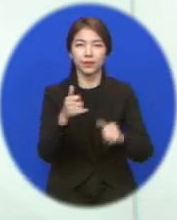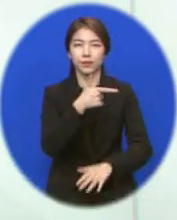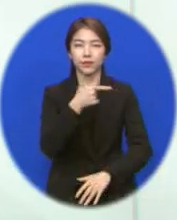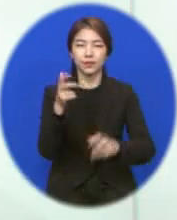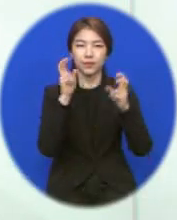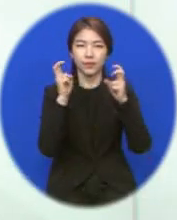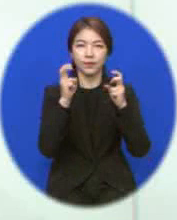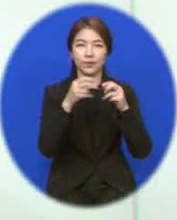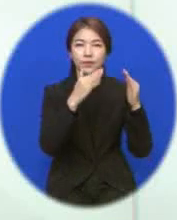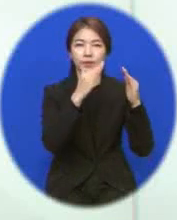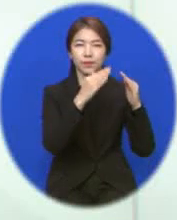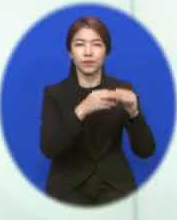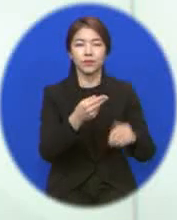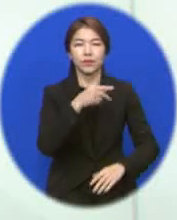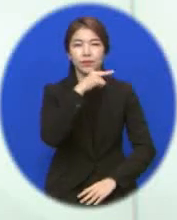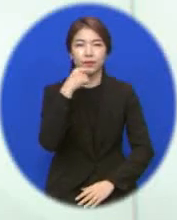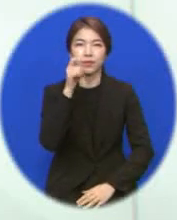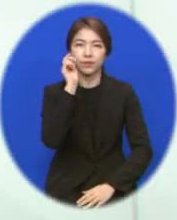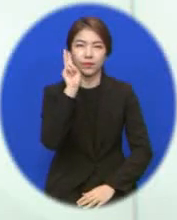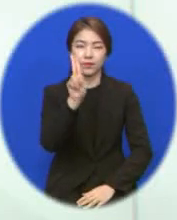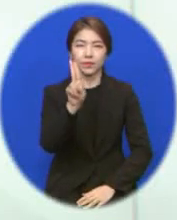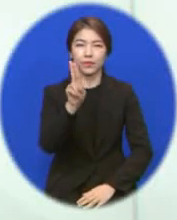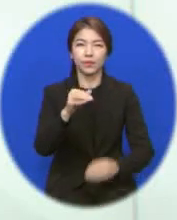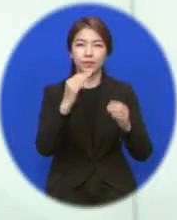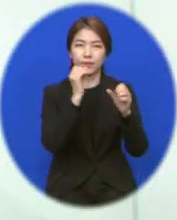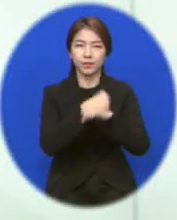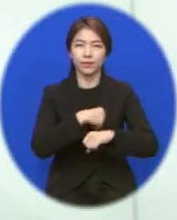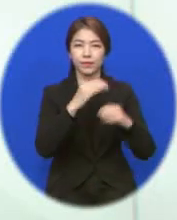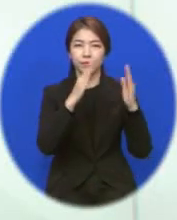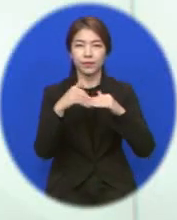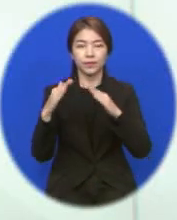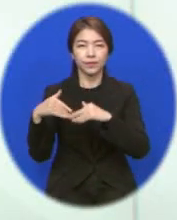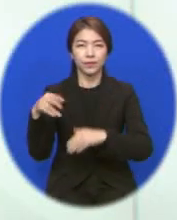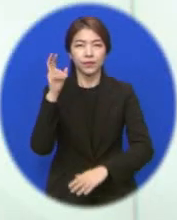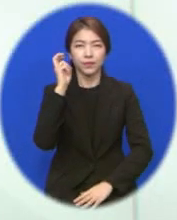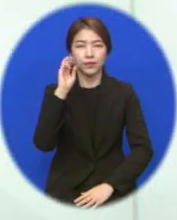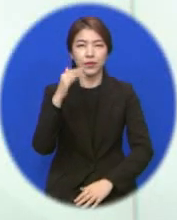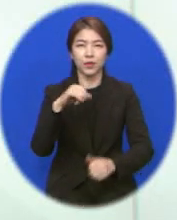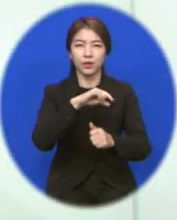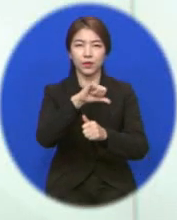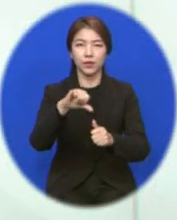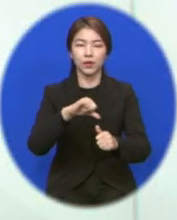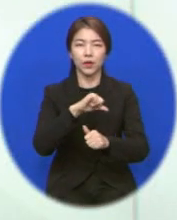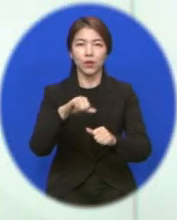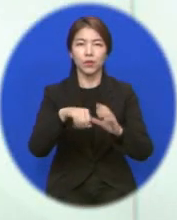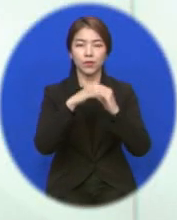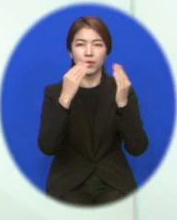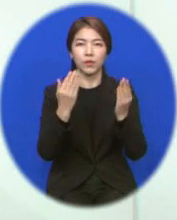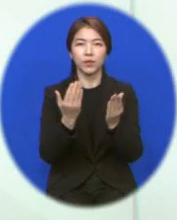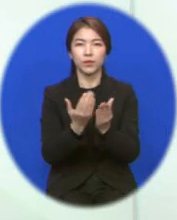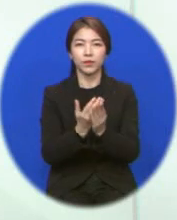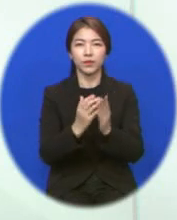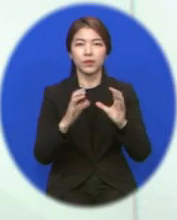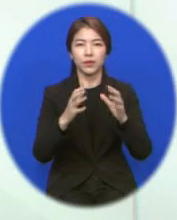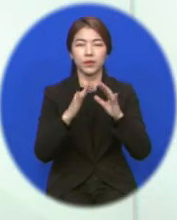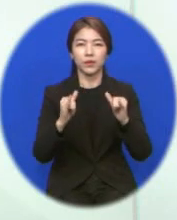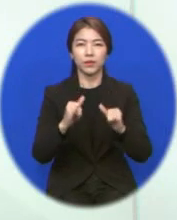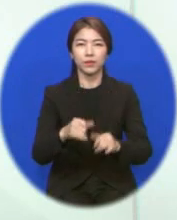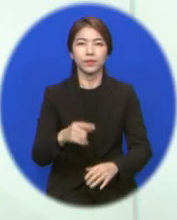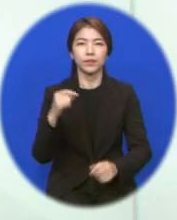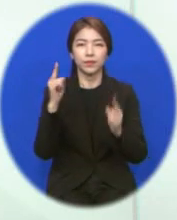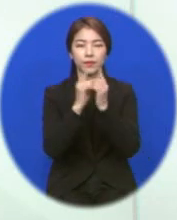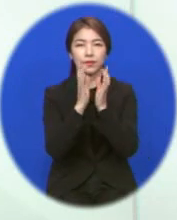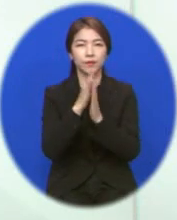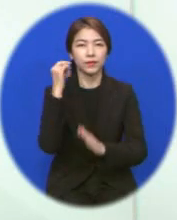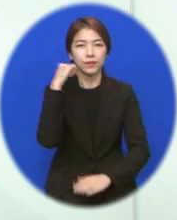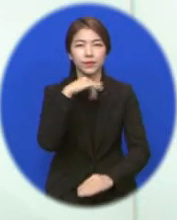가계경제와 자영업부터중소기업, 대기업에이르기까지도미노처럼파산과지급불능사태가발생할것